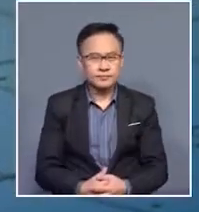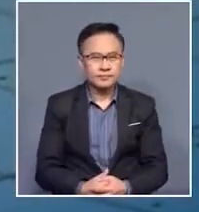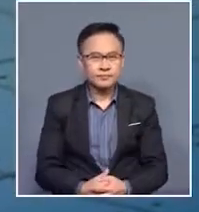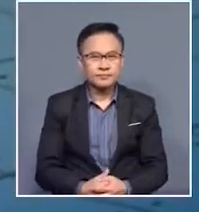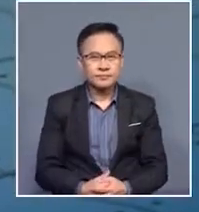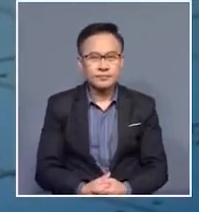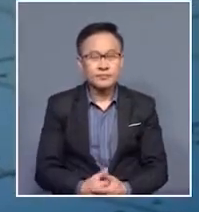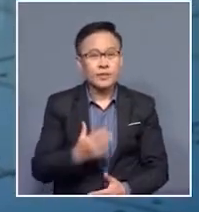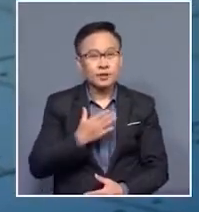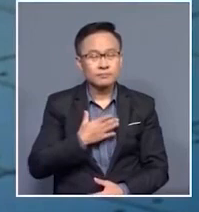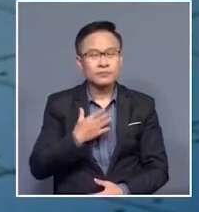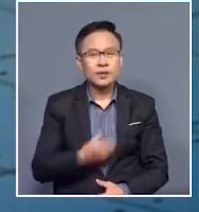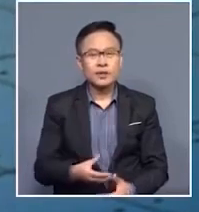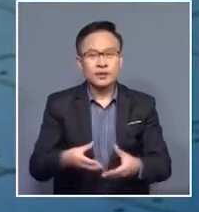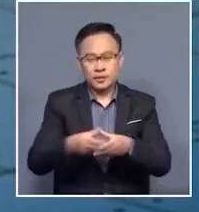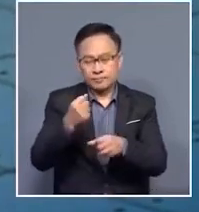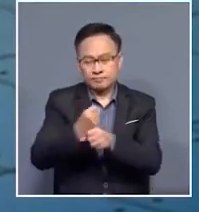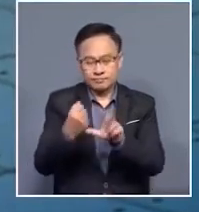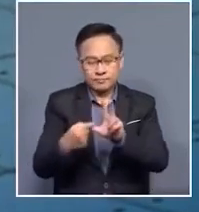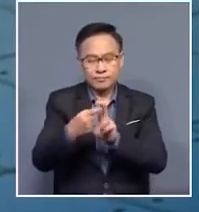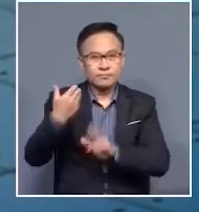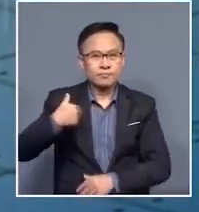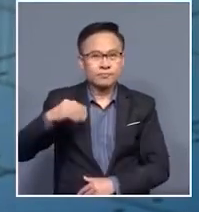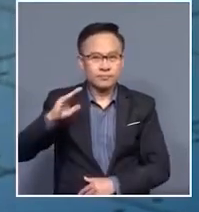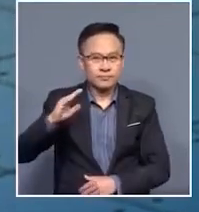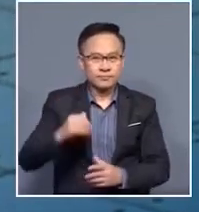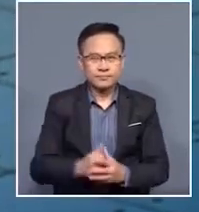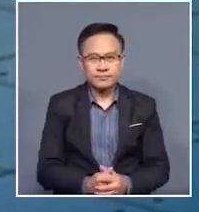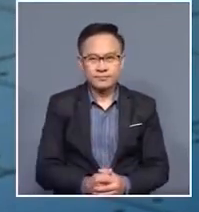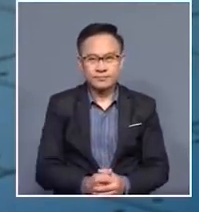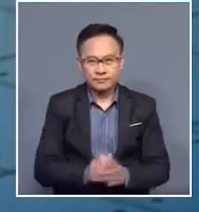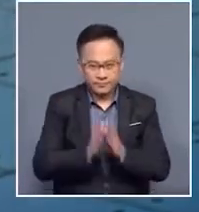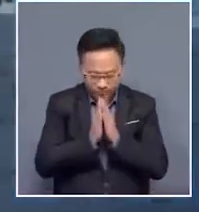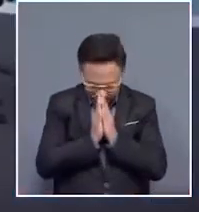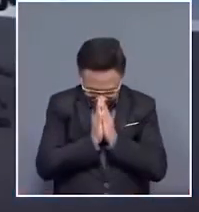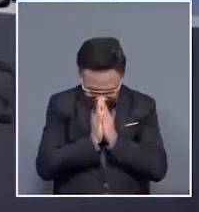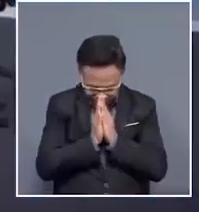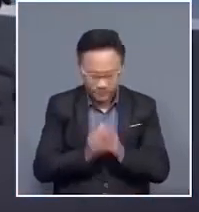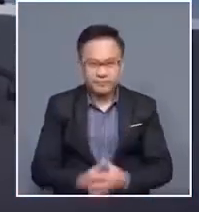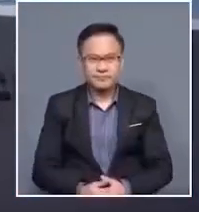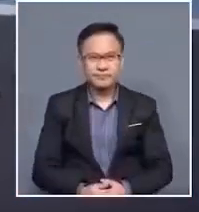ดิฉันธนัญญาพิพิธวณิชการและแขกรับเชิญทั้ง3ท่านลาคุณผู้ชมไปก่อนสวัสดีค่ะ